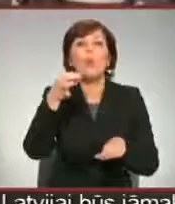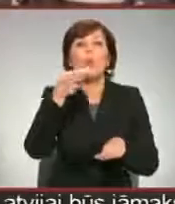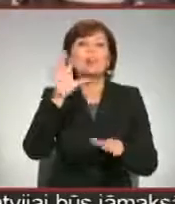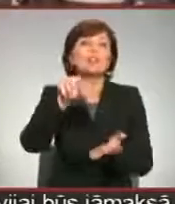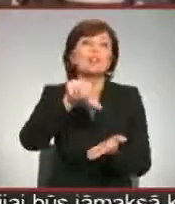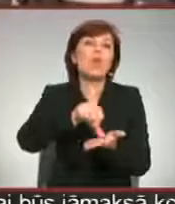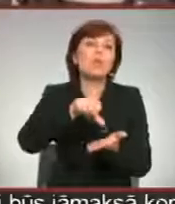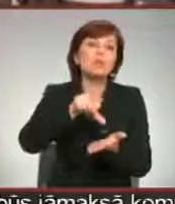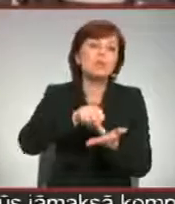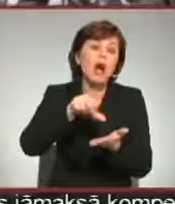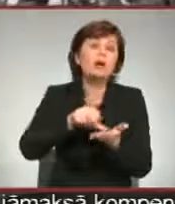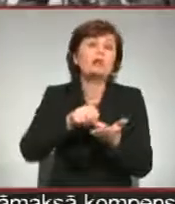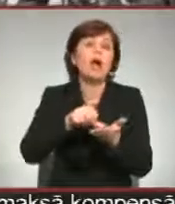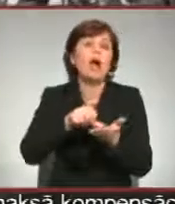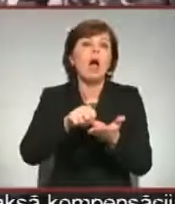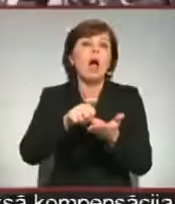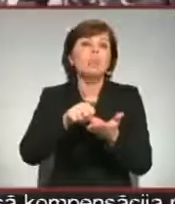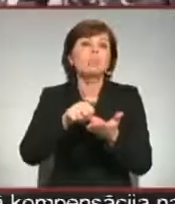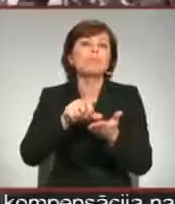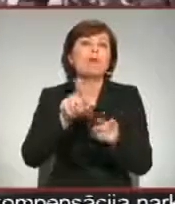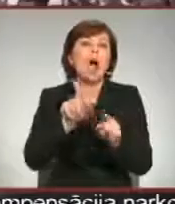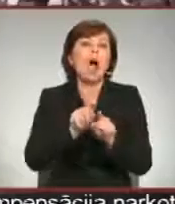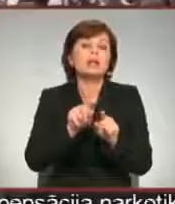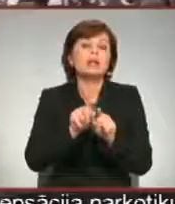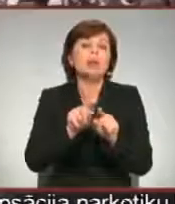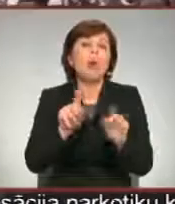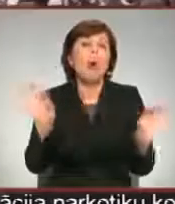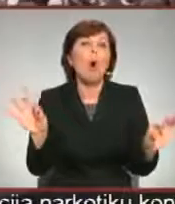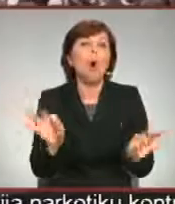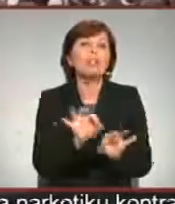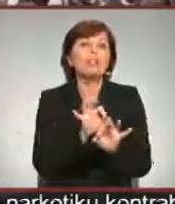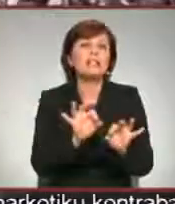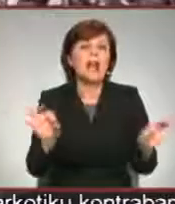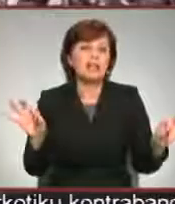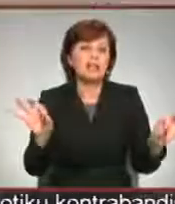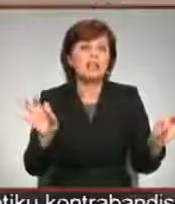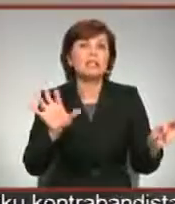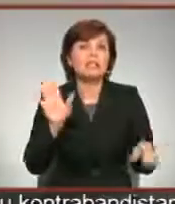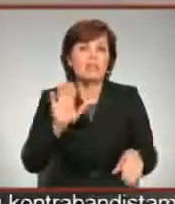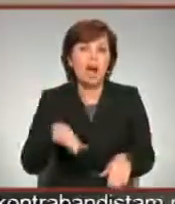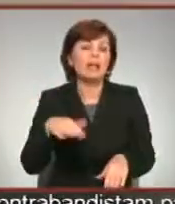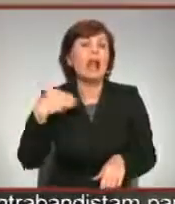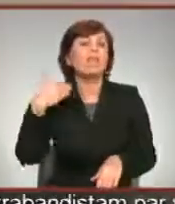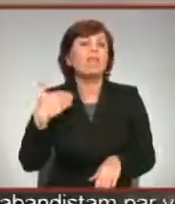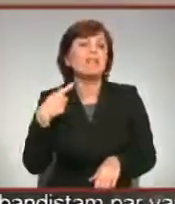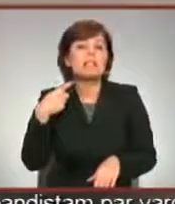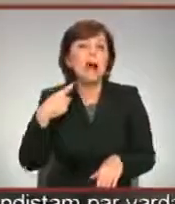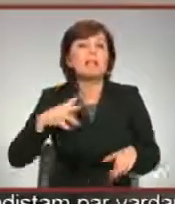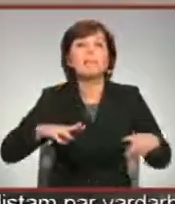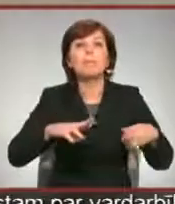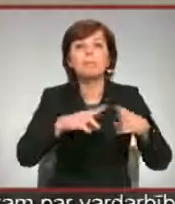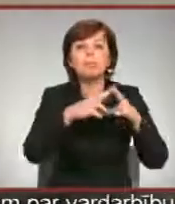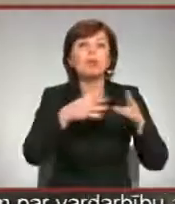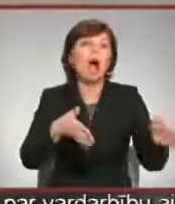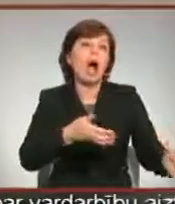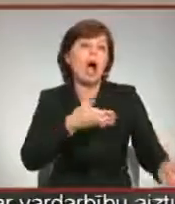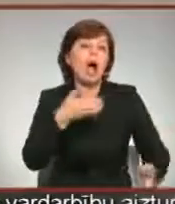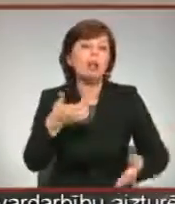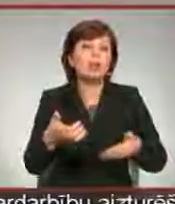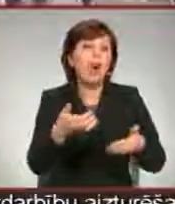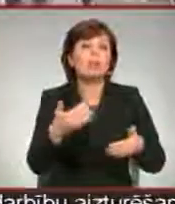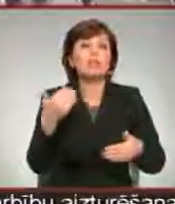bija pūtē orķestris, mēs tajā orķestrī spēlēt, un mēs vien zaļumbalus nospēlējām. Veckuldīgas pilskalns arheoloģiski ir maz pētīts.